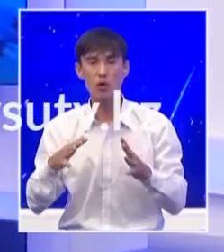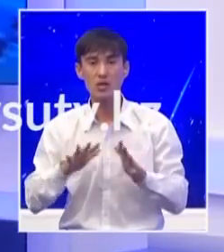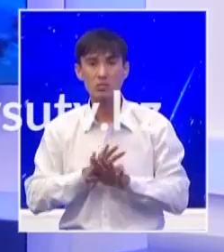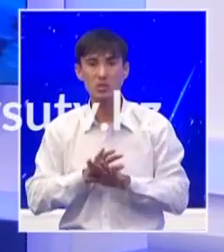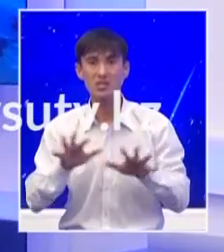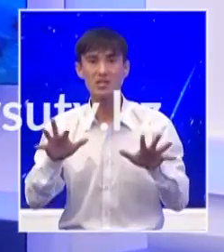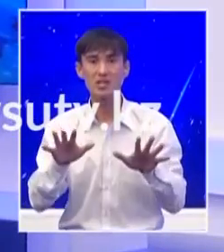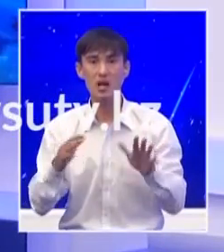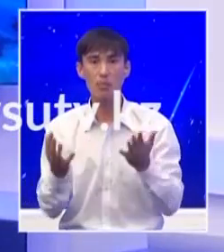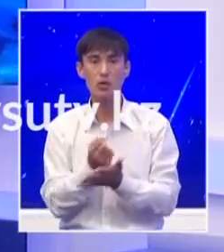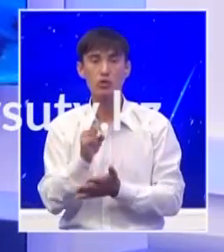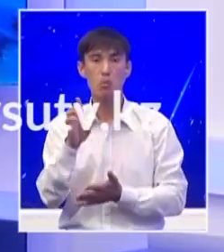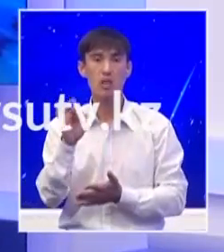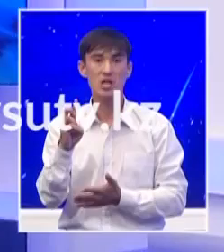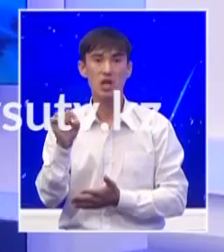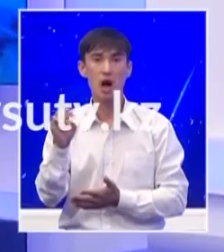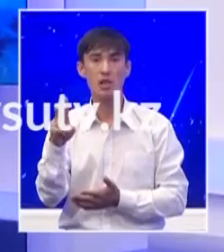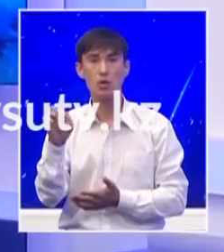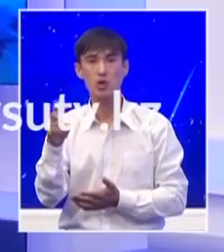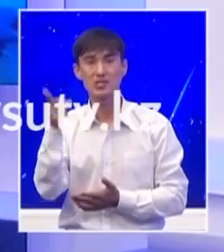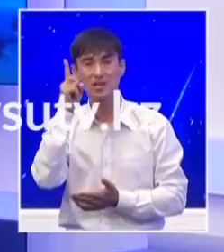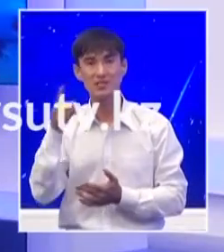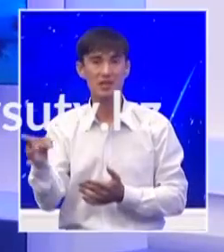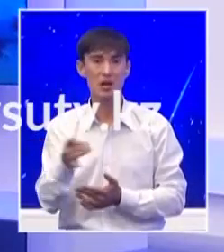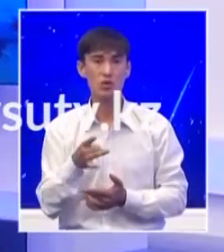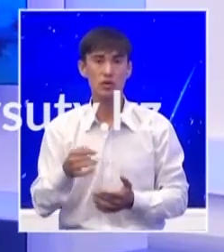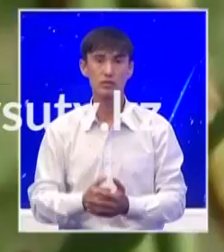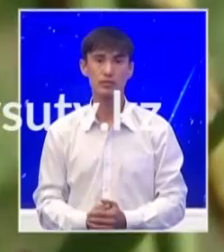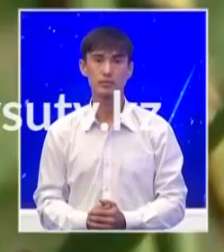распространения обнаружены в Балхашском, Алакольском, Сарканском районах.